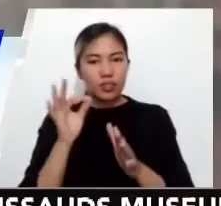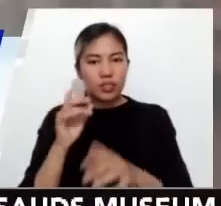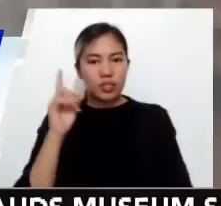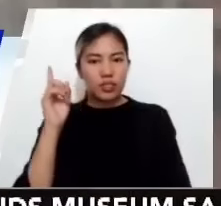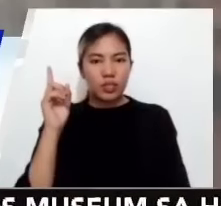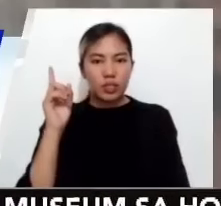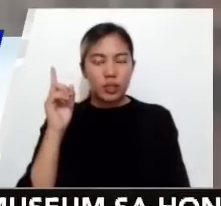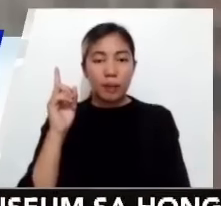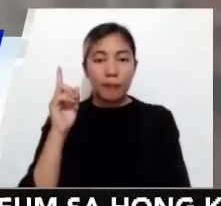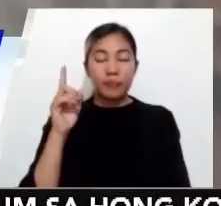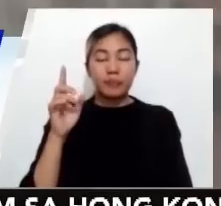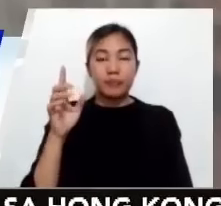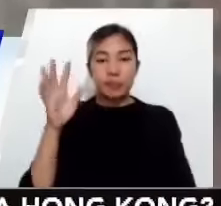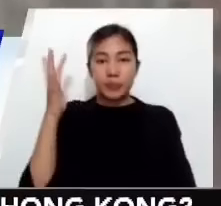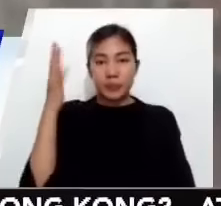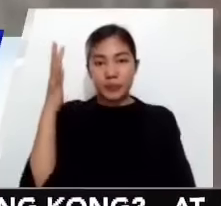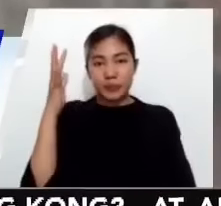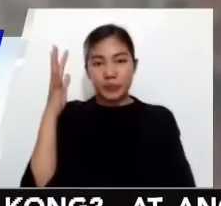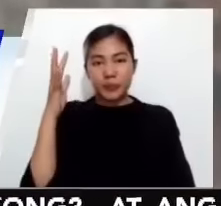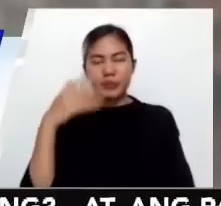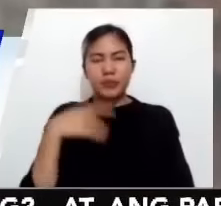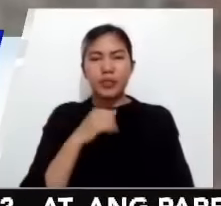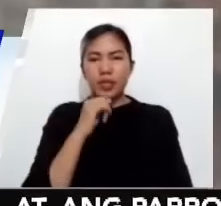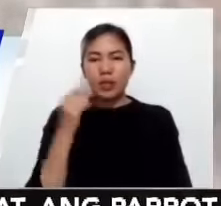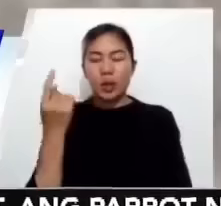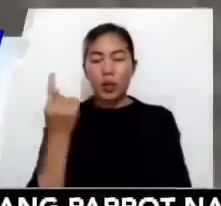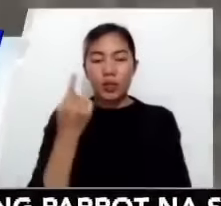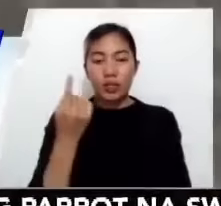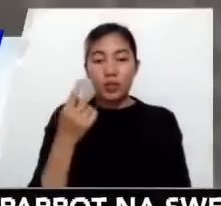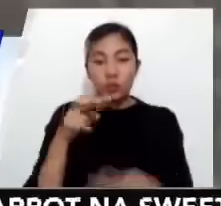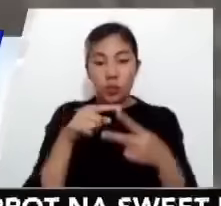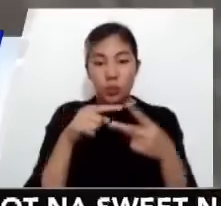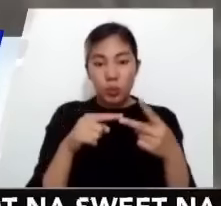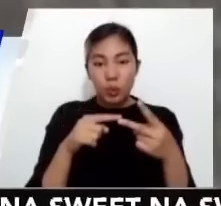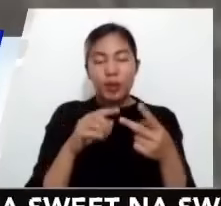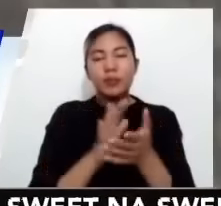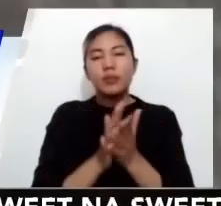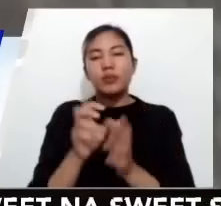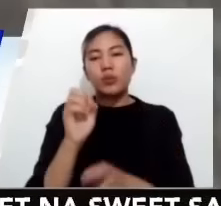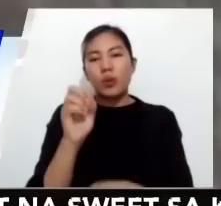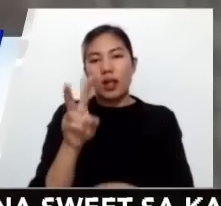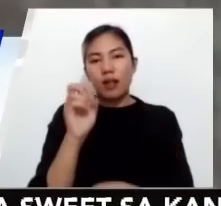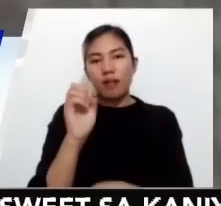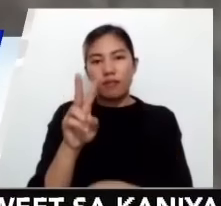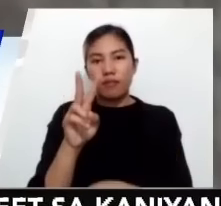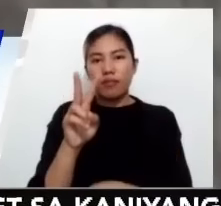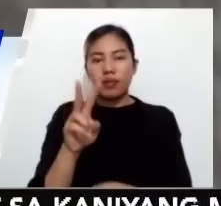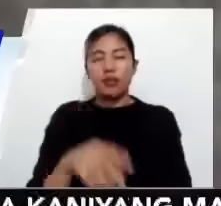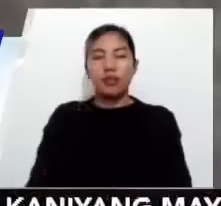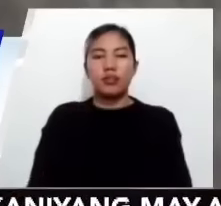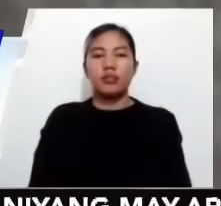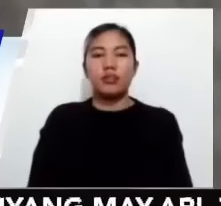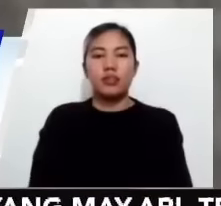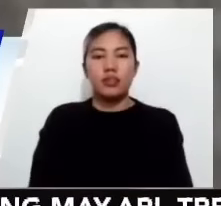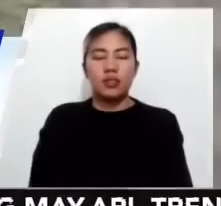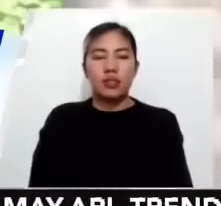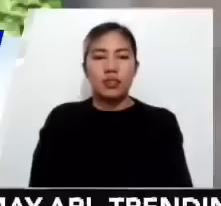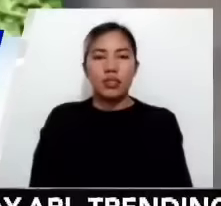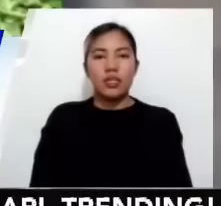Hindi lang kambal o triplets, times 12 ang puso nito. Paliwanag naman dyan ng Department of